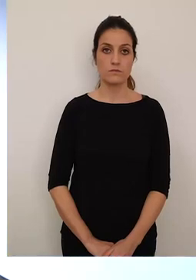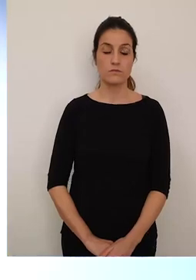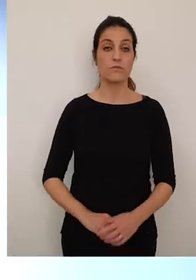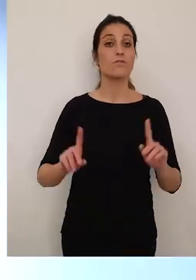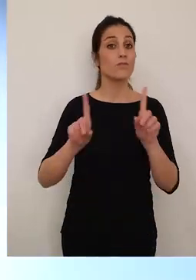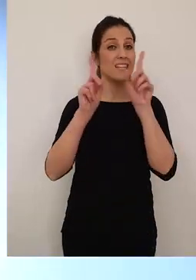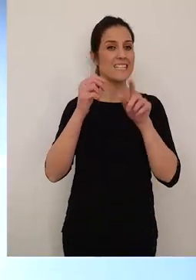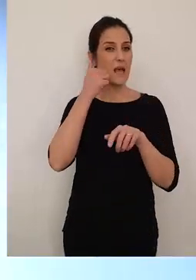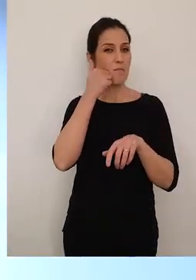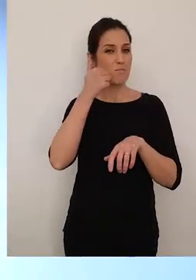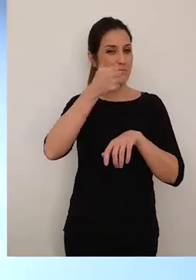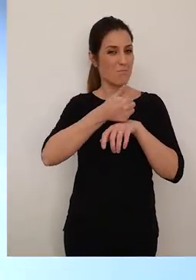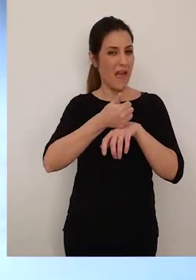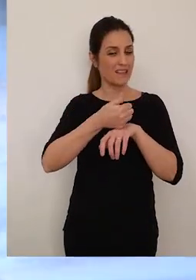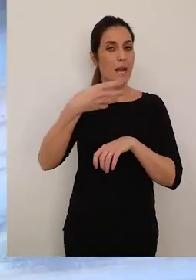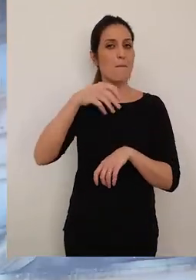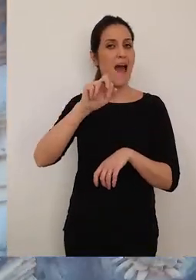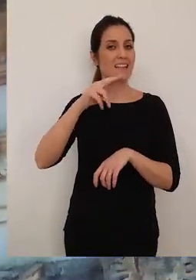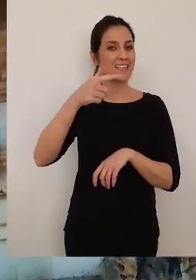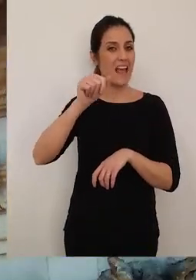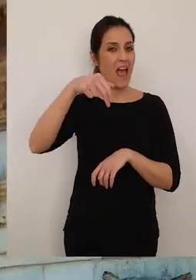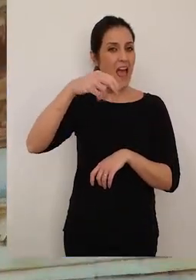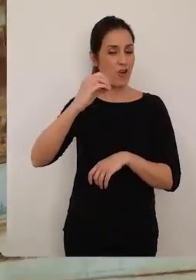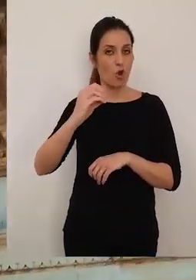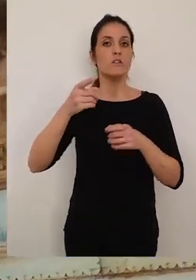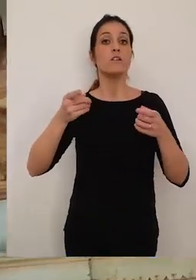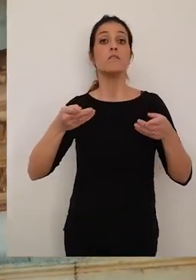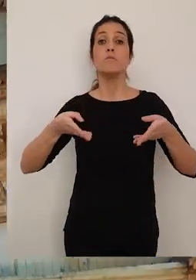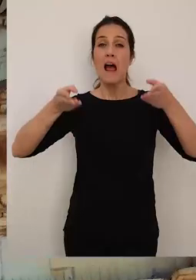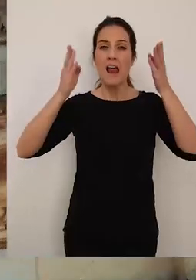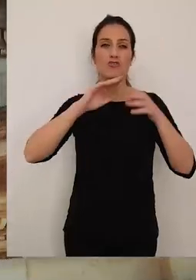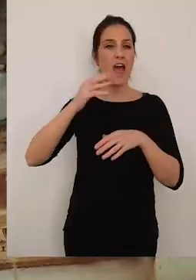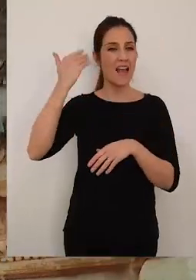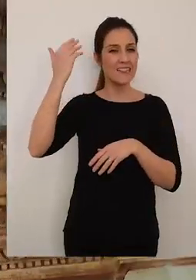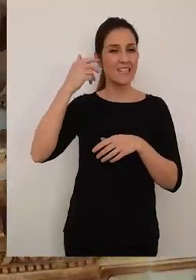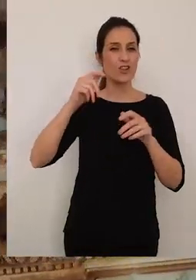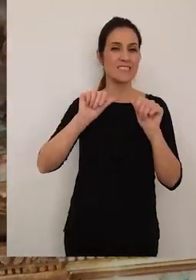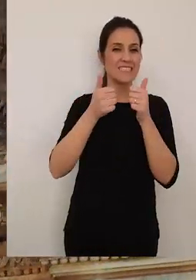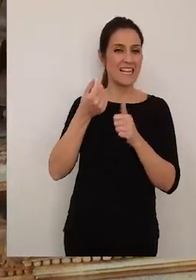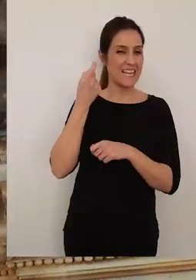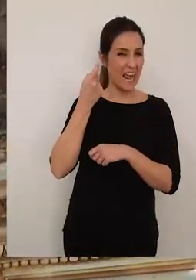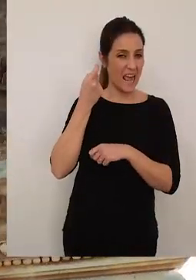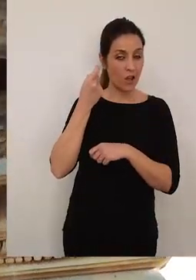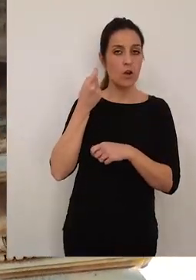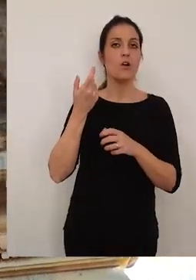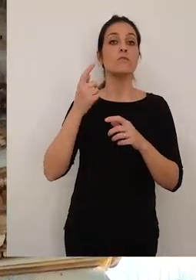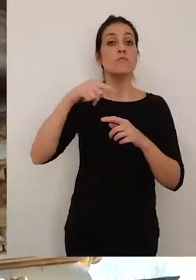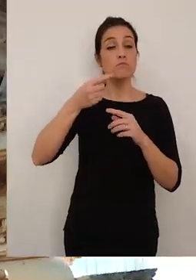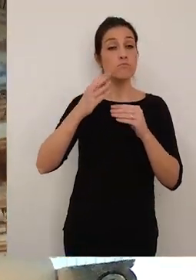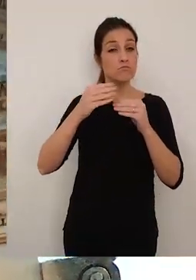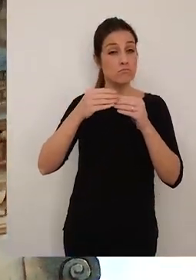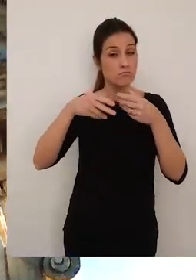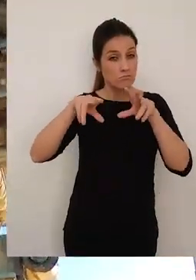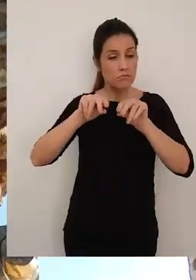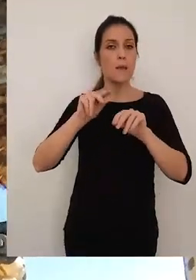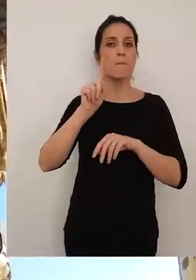La chiesa matrice di Martano è un antico edificio di rito greco, ricostruito nel 1596, secondo quanto riportato sul